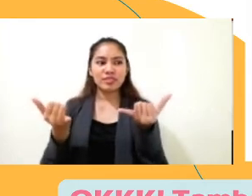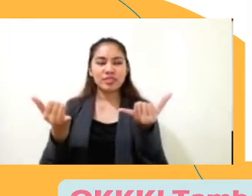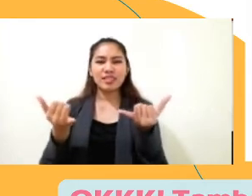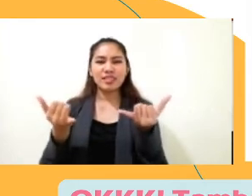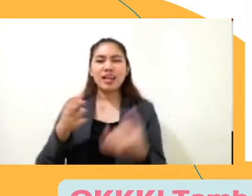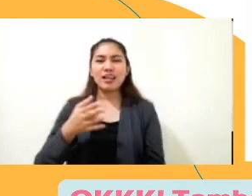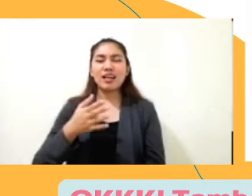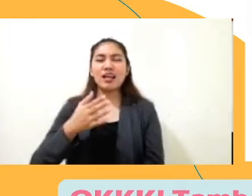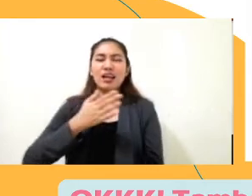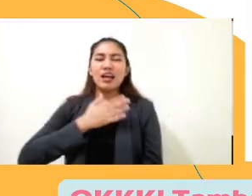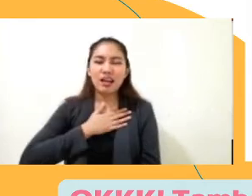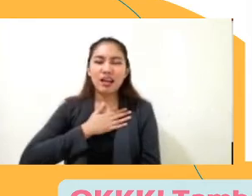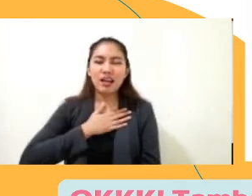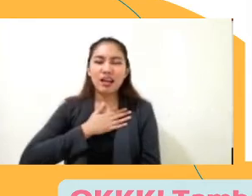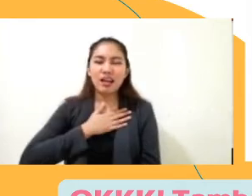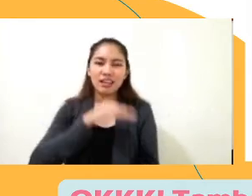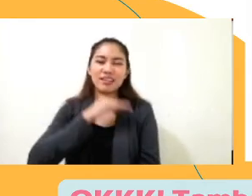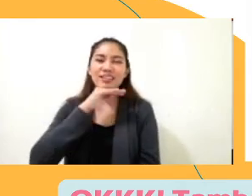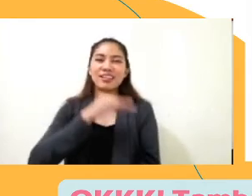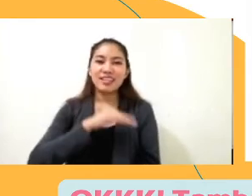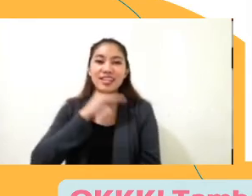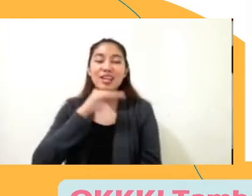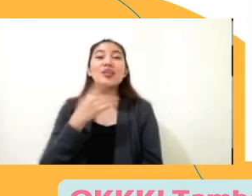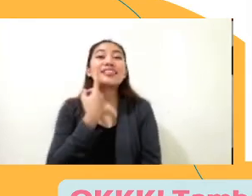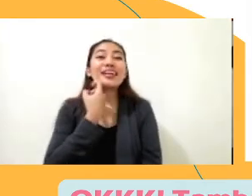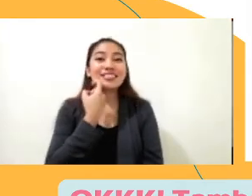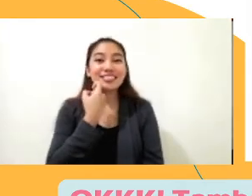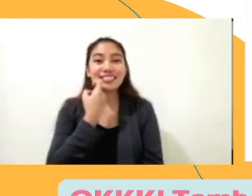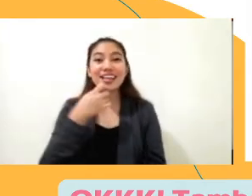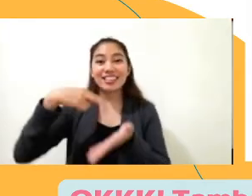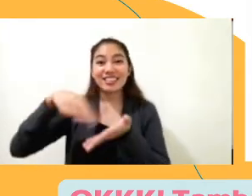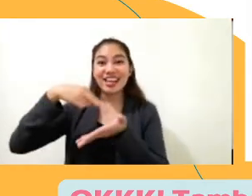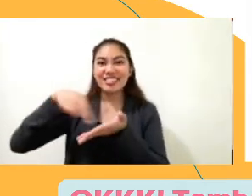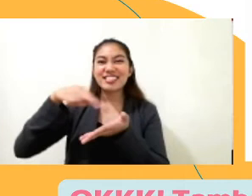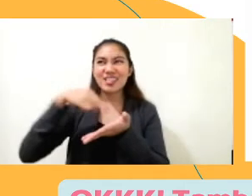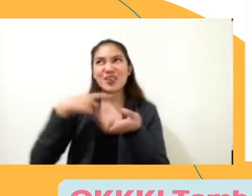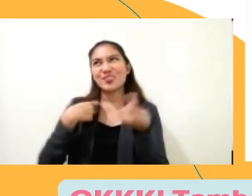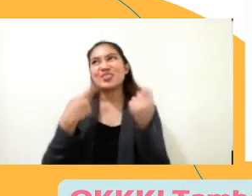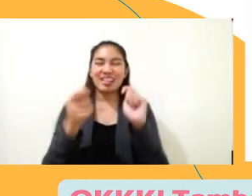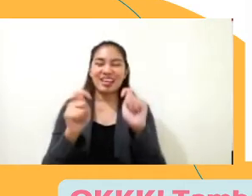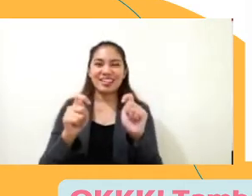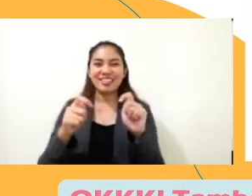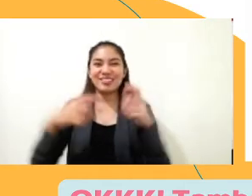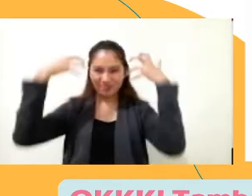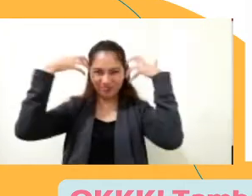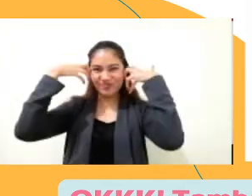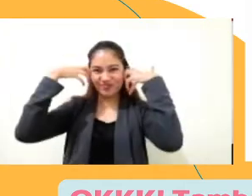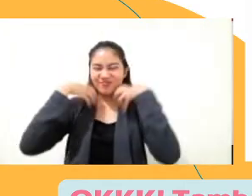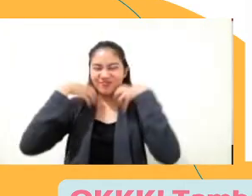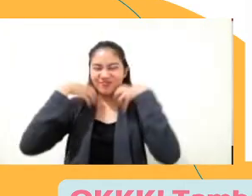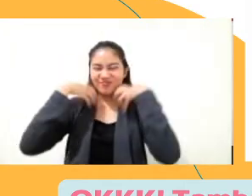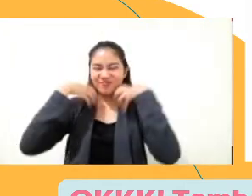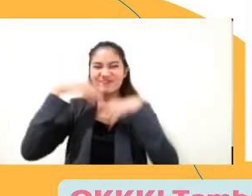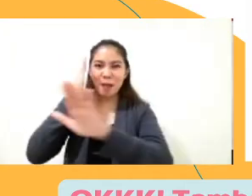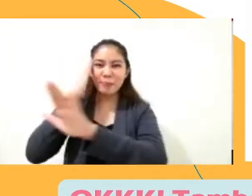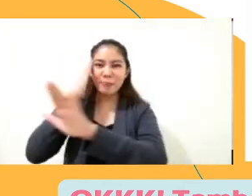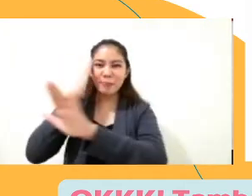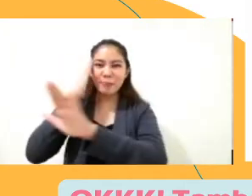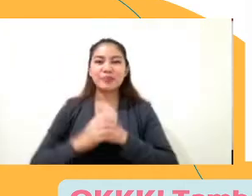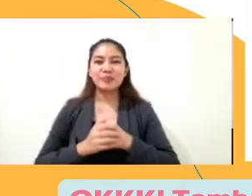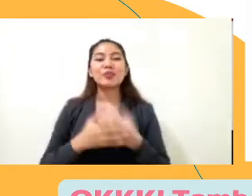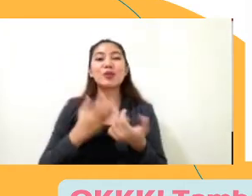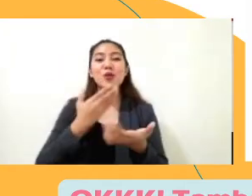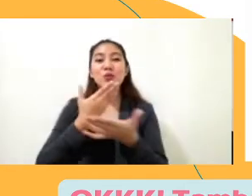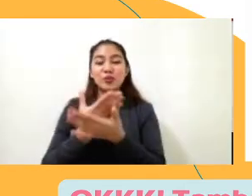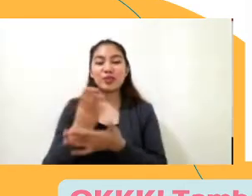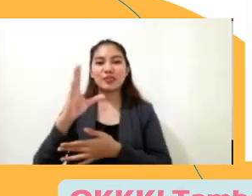kasi sinubukan ko yung pinagawa ni Ate Kare. So medyo pinawisan tayo, alam nyo na. Pero ayun, magandang hapon, isang